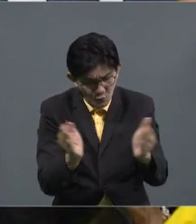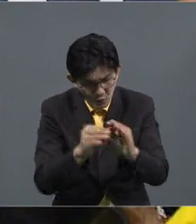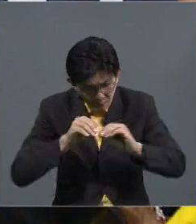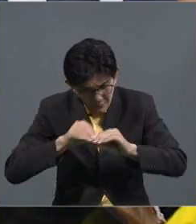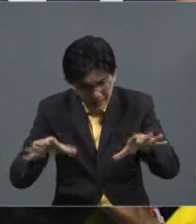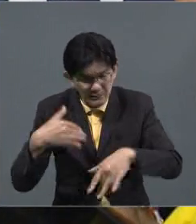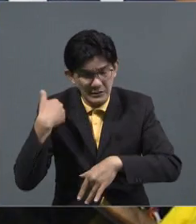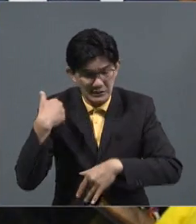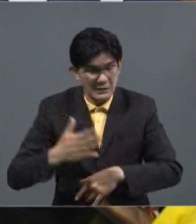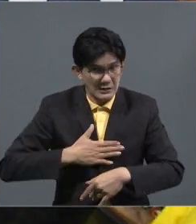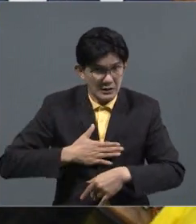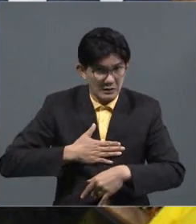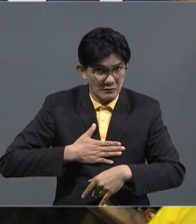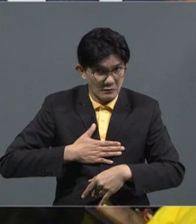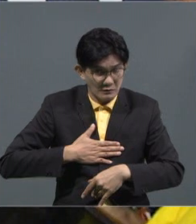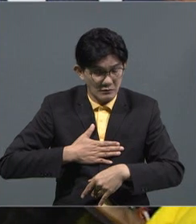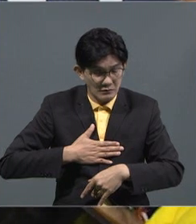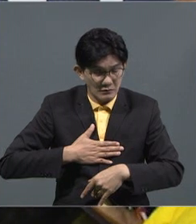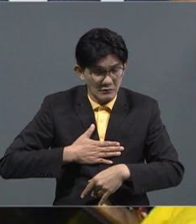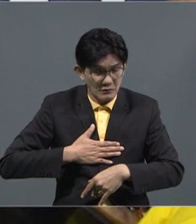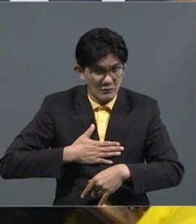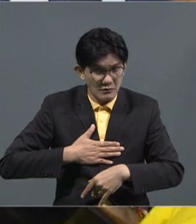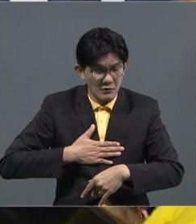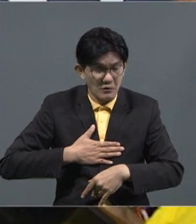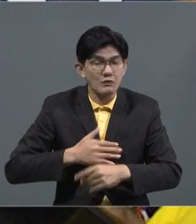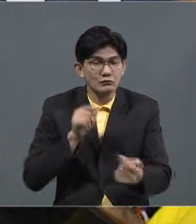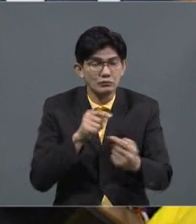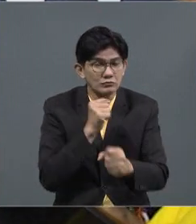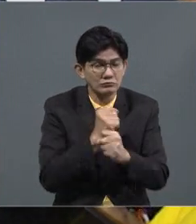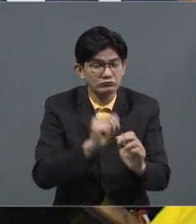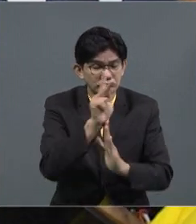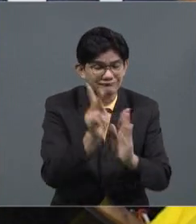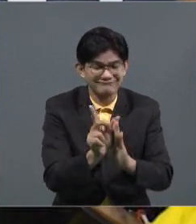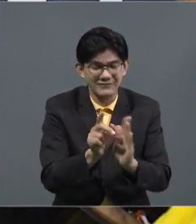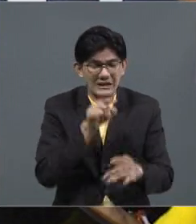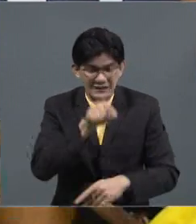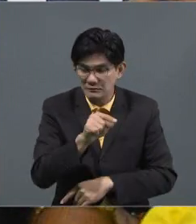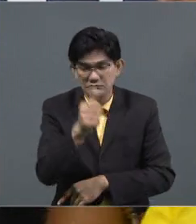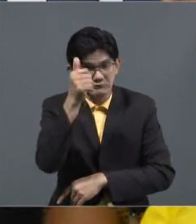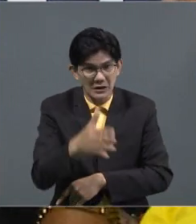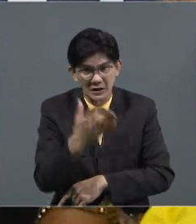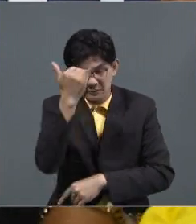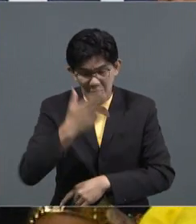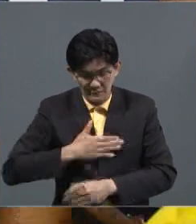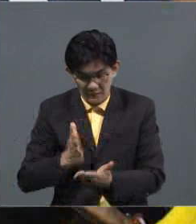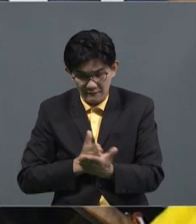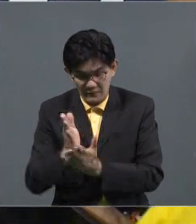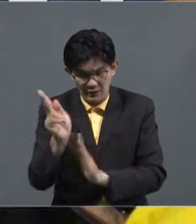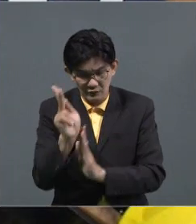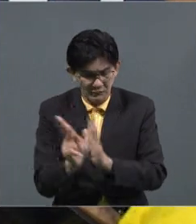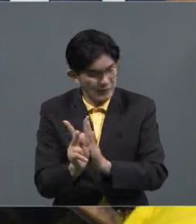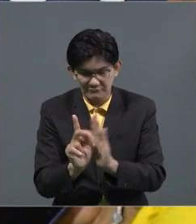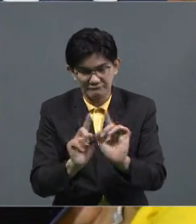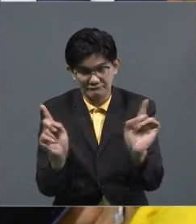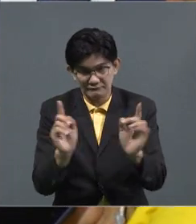ดแต่เราไม่สามารถเดินทางไปถึงการดำเนินคดีหรืออะไรต่างๆได้เพราะว่าอำนาจหน้าที่ฝ่ายนิติบัญญัติคงไม่สามารถ